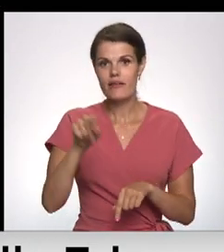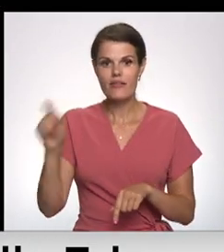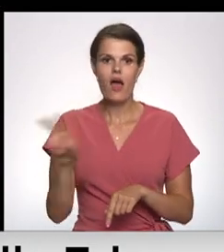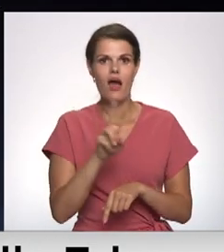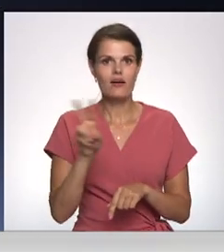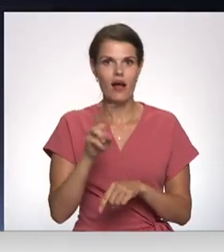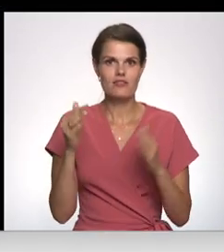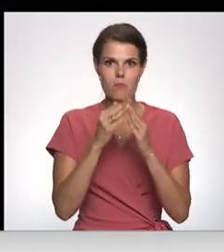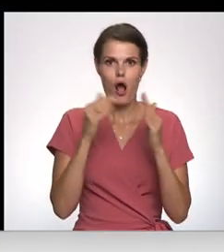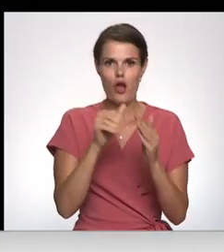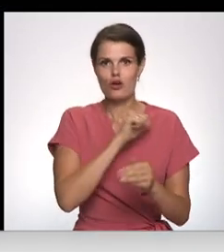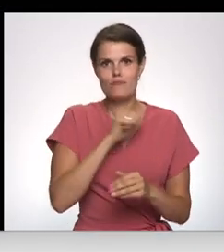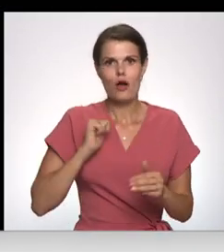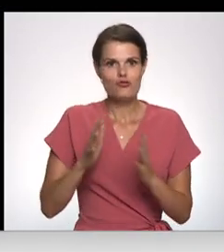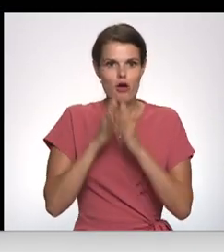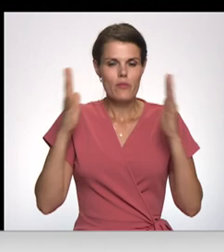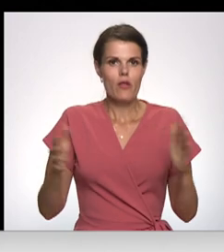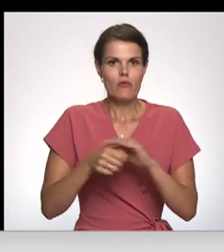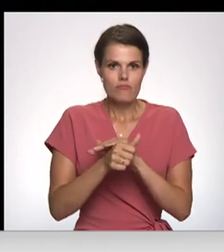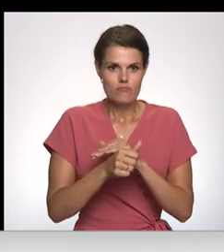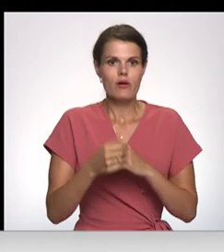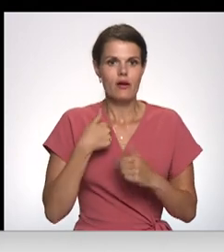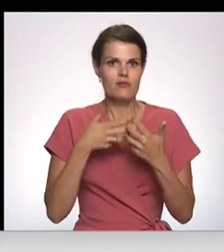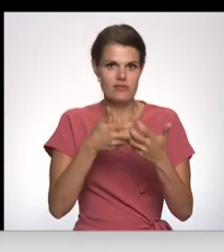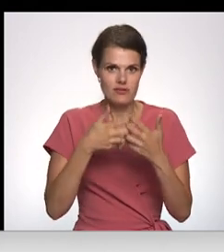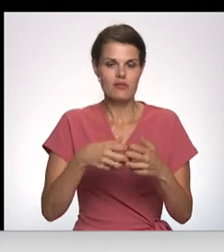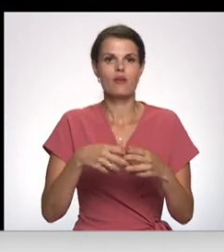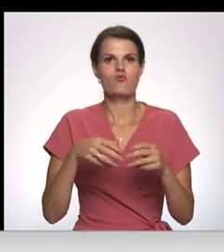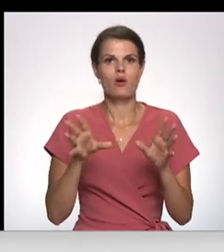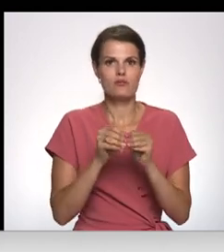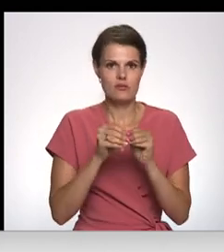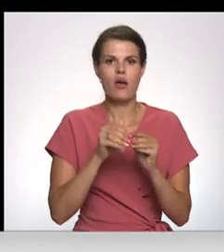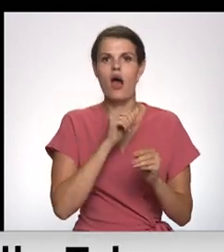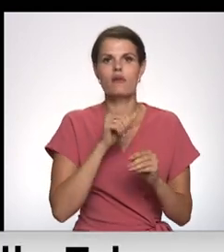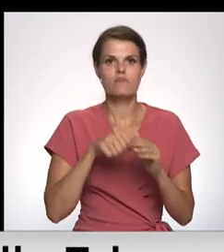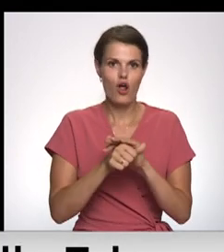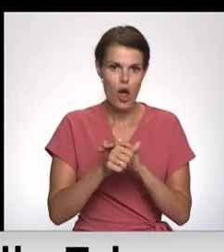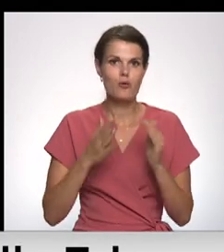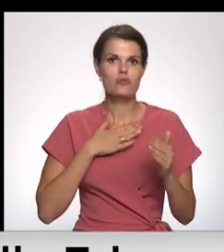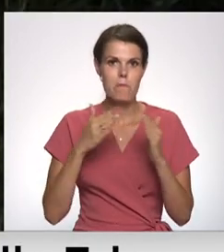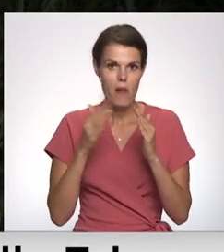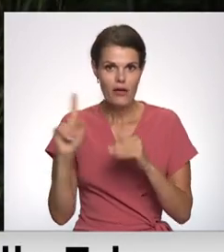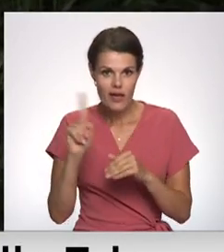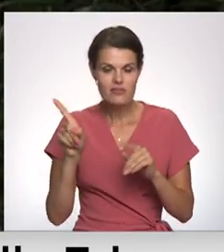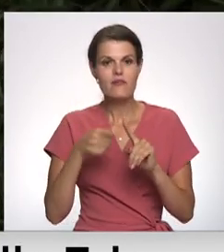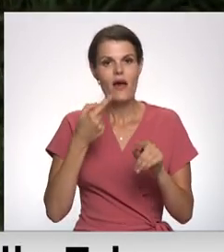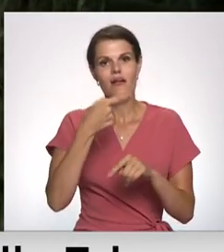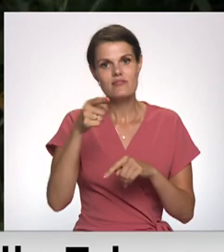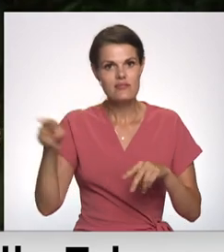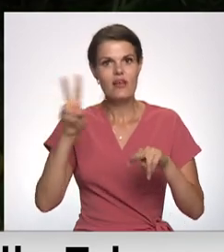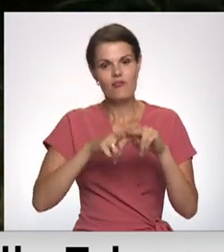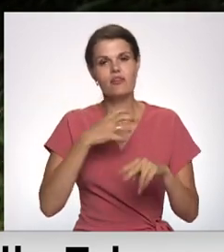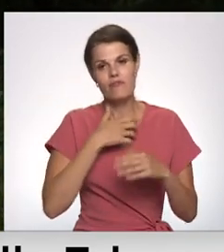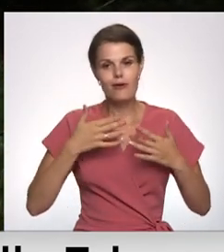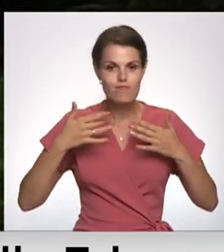ka es cīnos tikai ar vecākiem savās mājās ar tiem gliemežiem, bet, nu, sāksim šeit, turpināsim citā vietā, varbūt arī nonāksim līdz